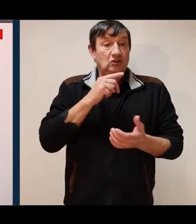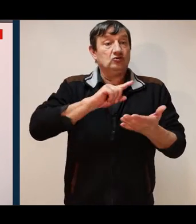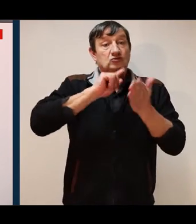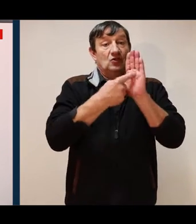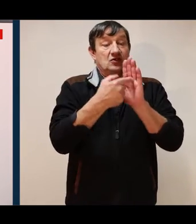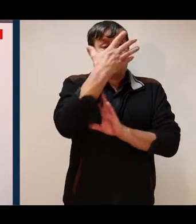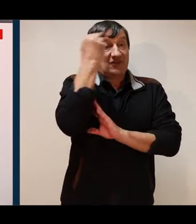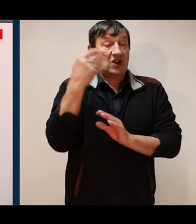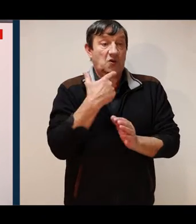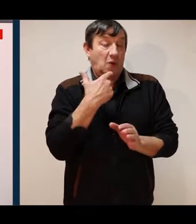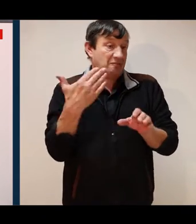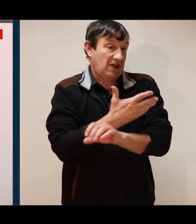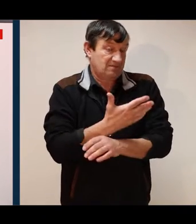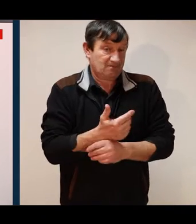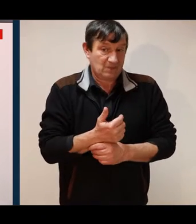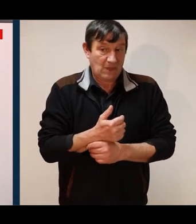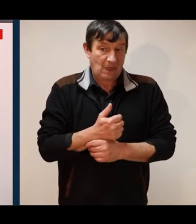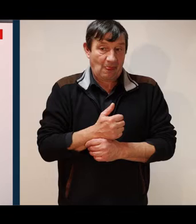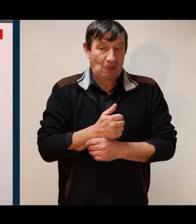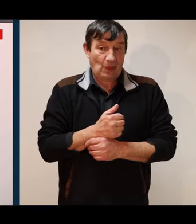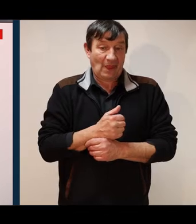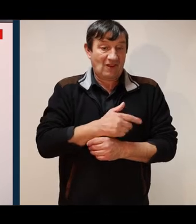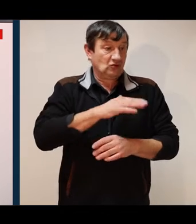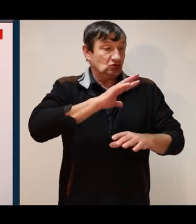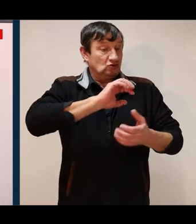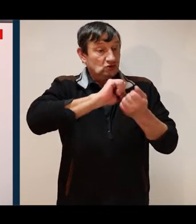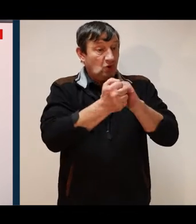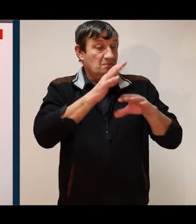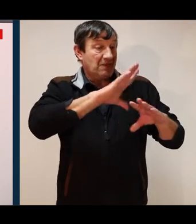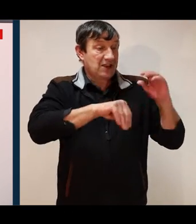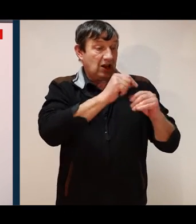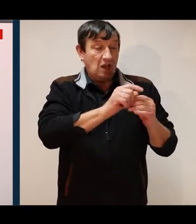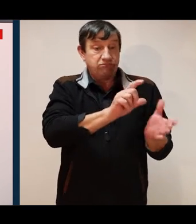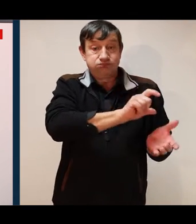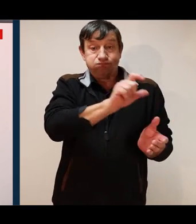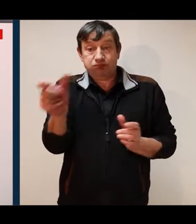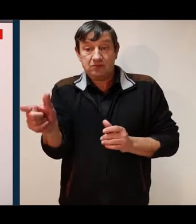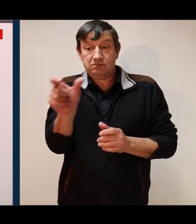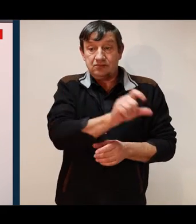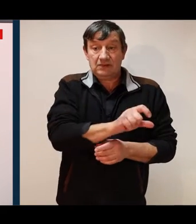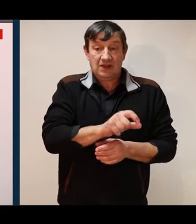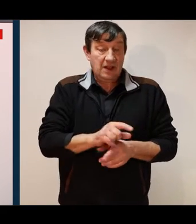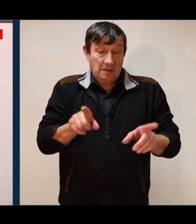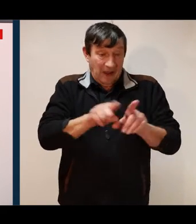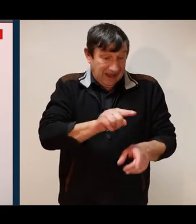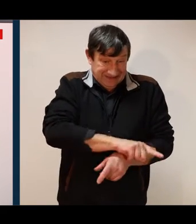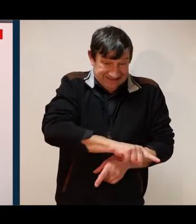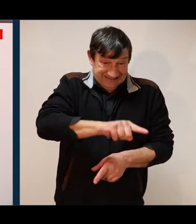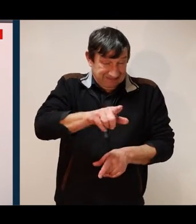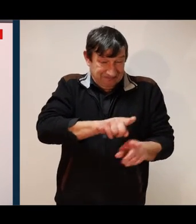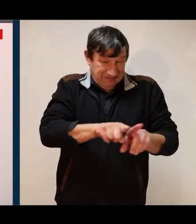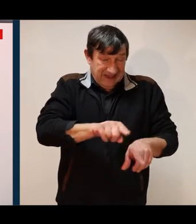professionnelle ? Quand je passe d'un métier ou d'un poste à un autre, finalement, à chaque fois, je reproduis la même